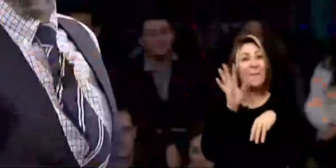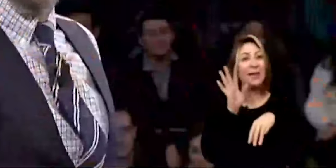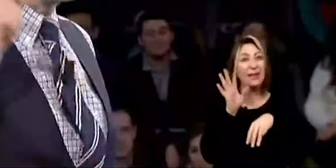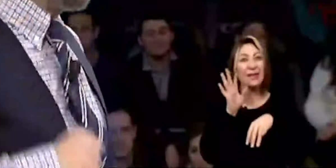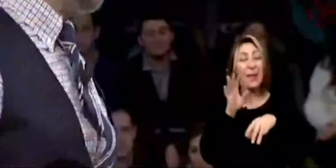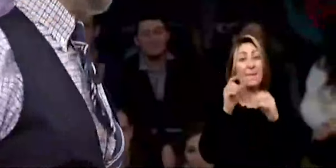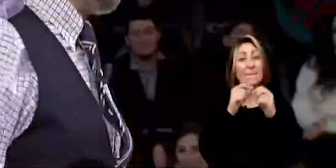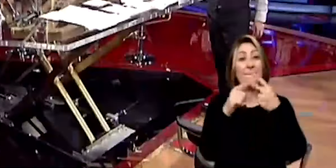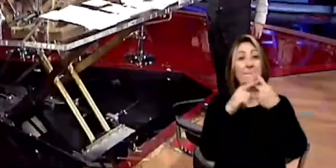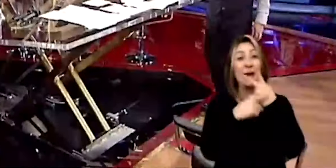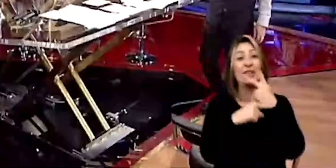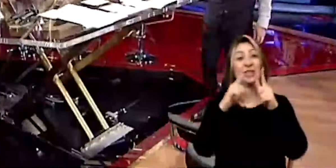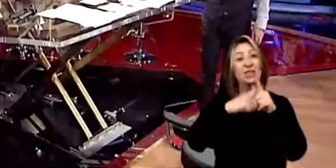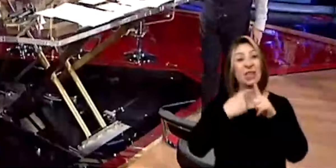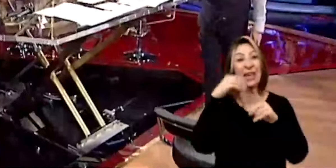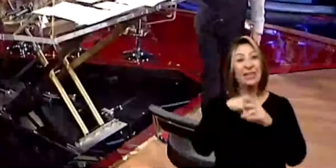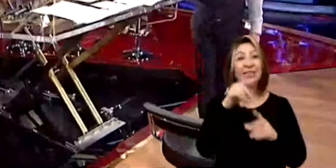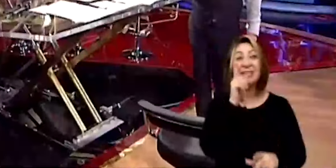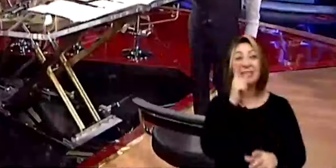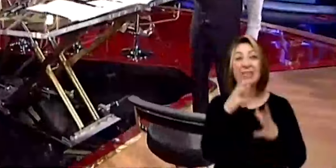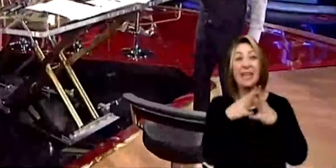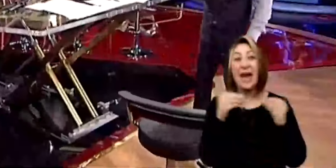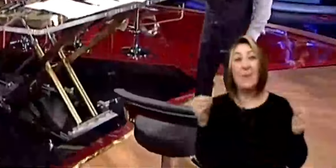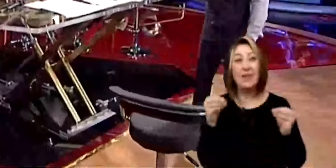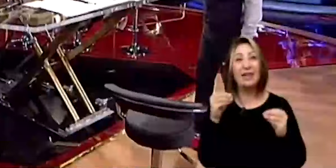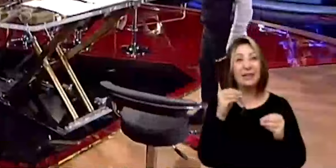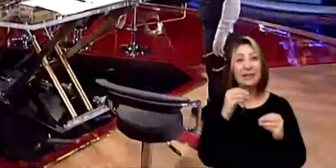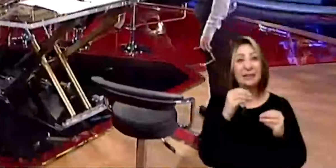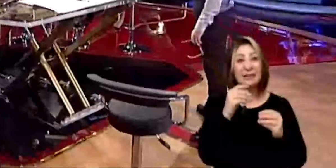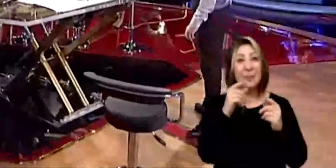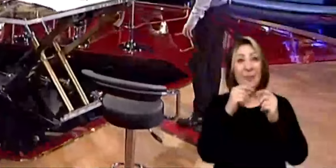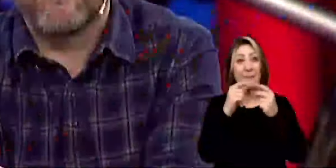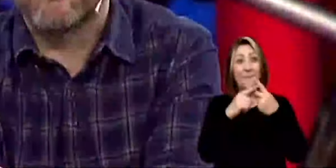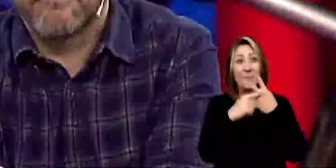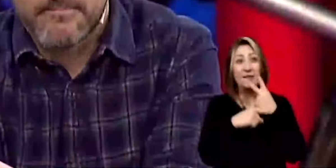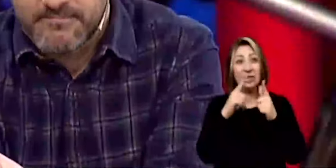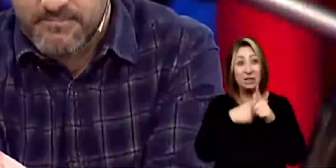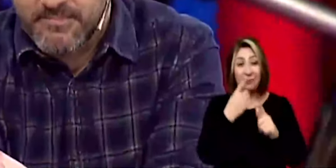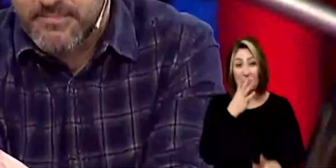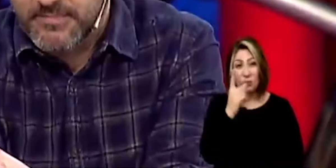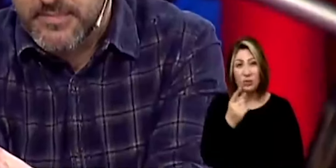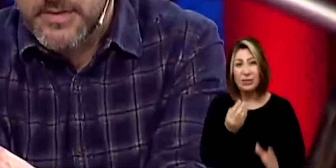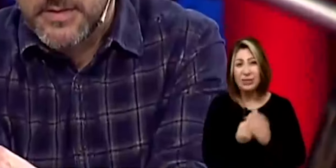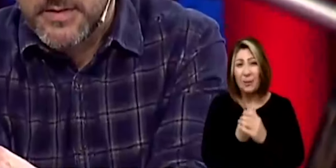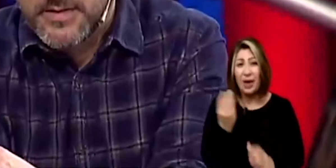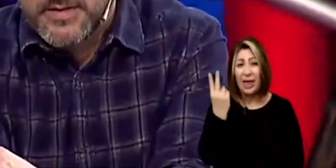Biz hemen... Bay J ile ilgili sesini kaybeden Bay J'yi biliyor musunuz? Biliyor musunuz? Sabah 7'de gelmek hangi